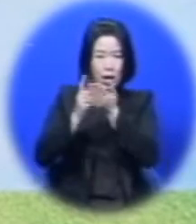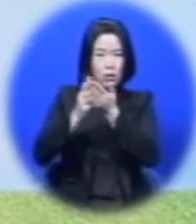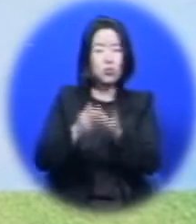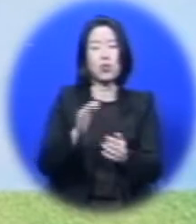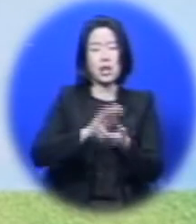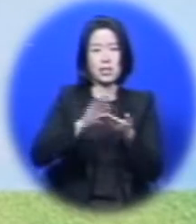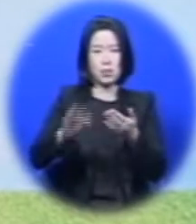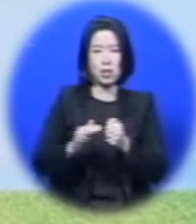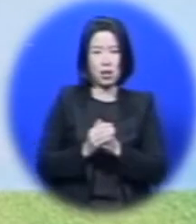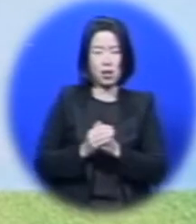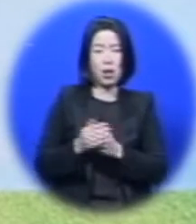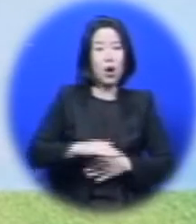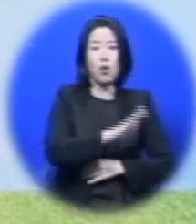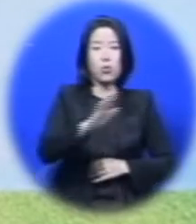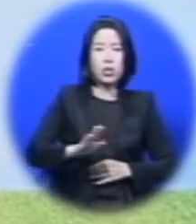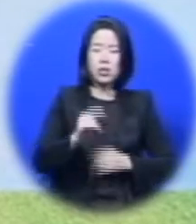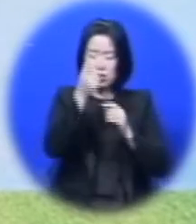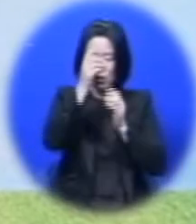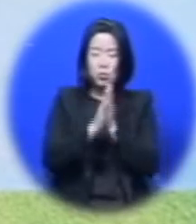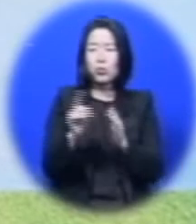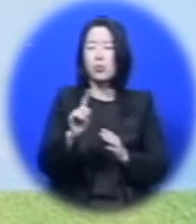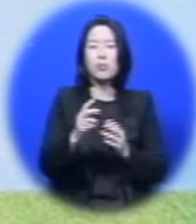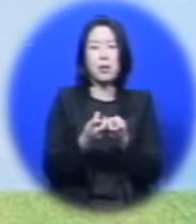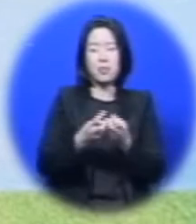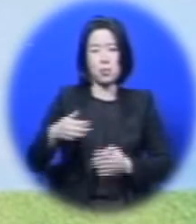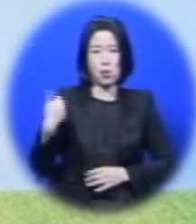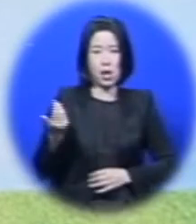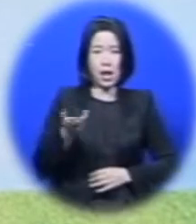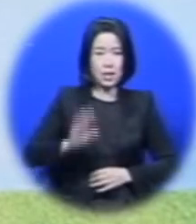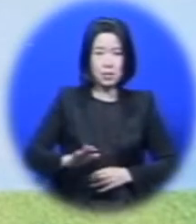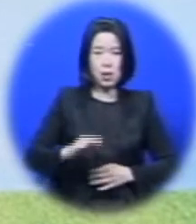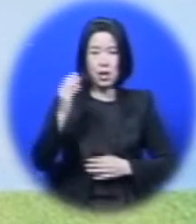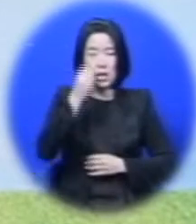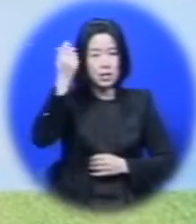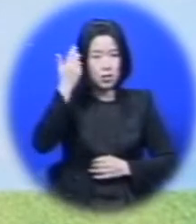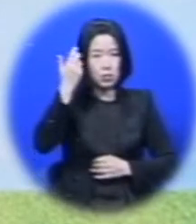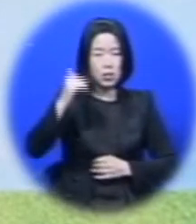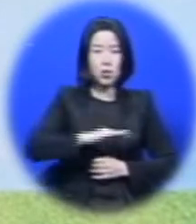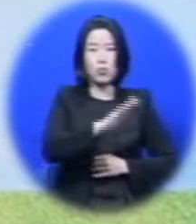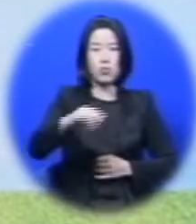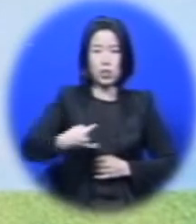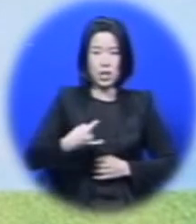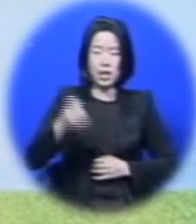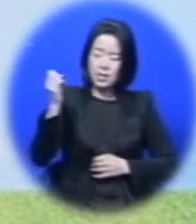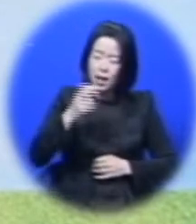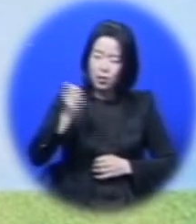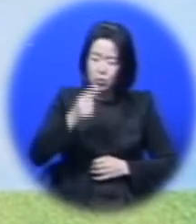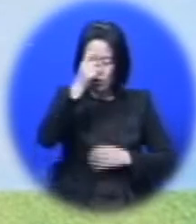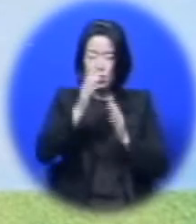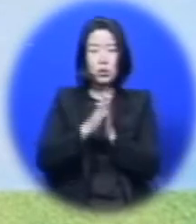기도를 어떻게 해야 될지 모릅니다, 솔직히. 그런데 성령님께서 우리에게 자꾸 기도를